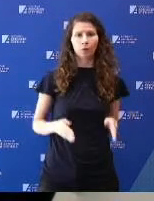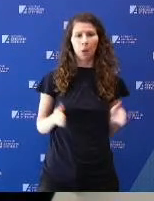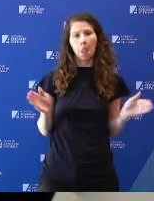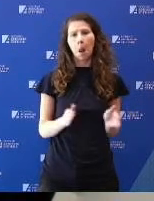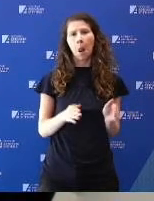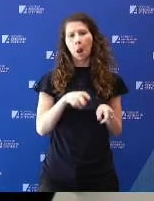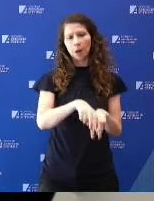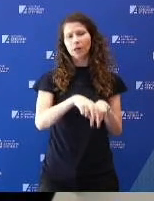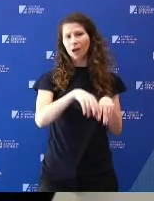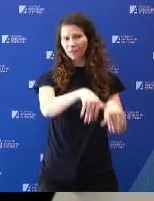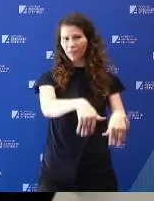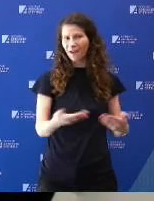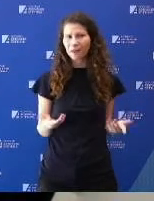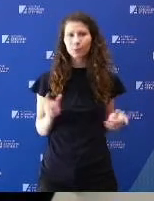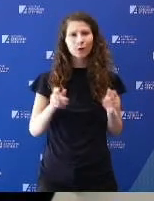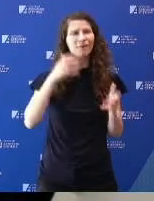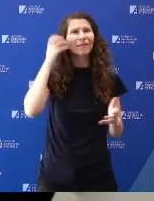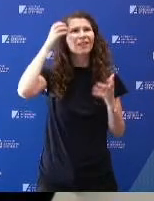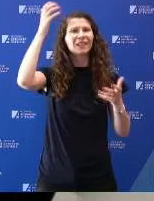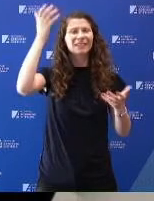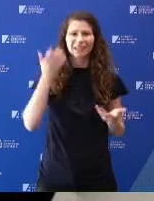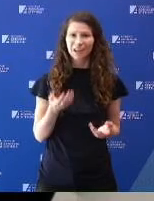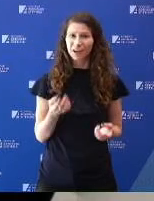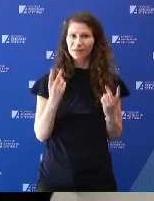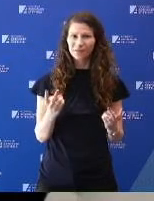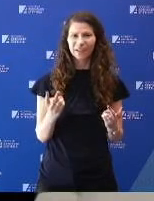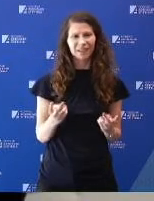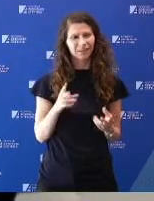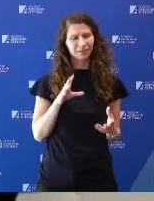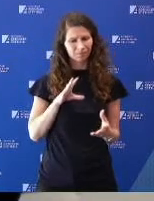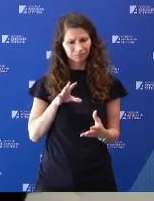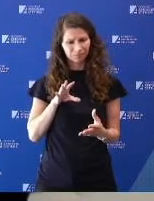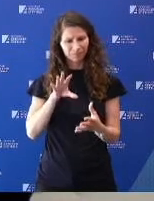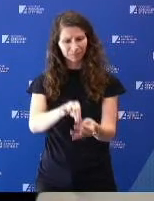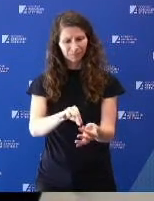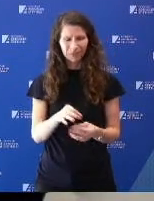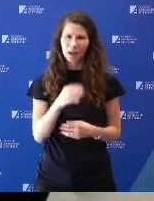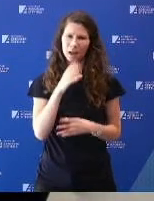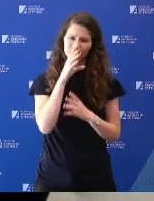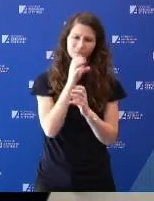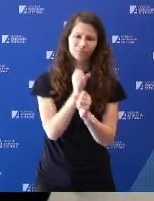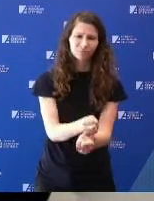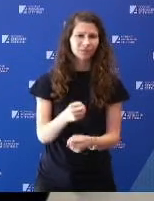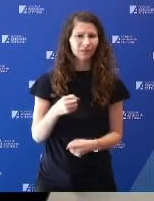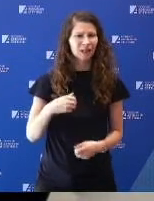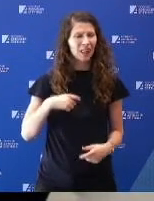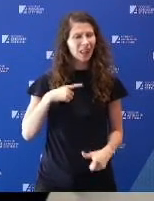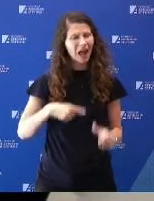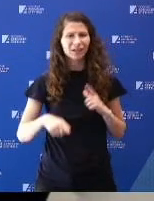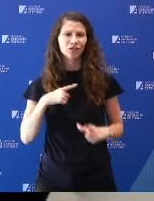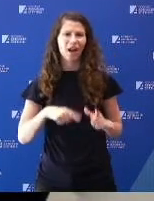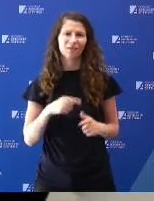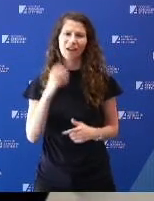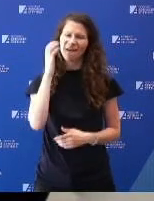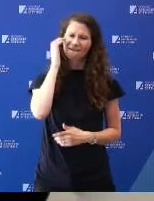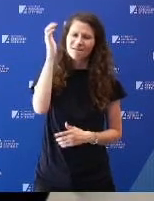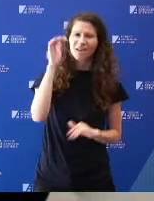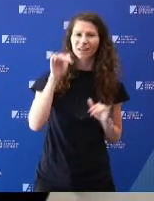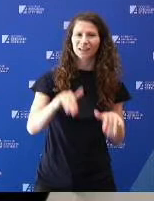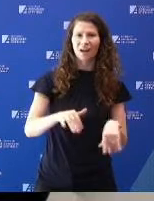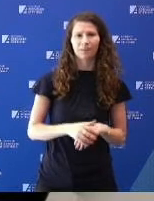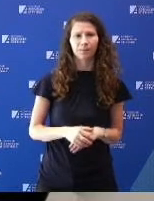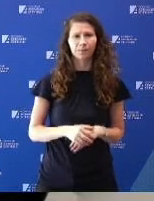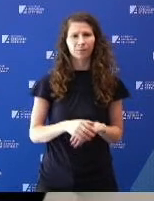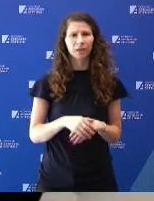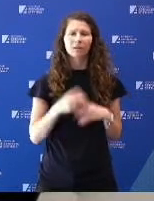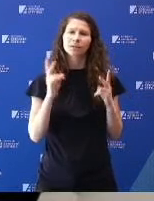Es geht also um Fantasie. Es geht darum, mit Dingen zu arbeiten, die einen begeistern und neue Denkansätze